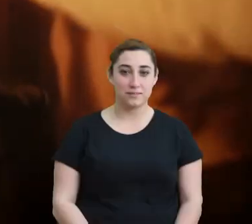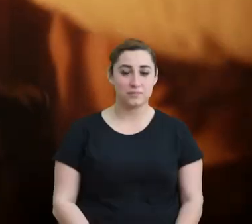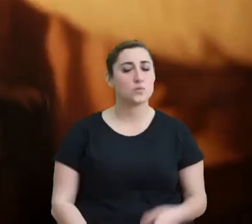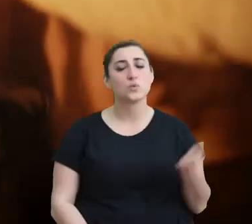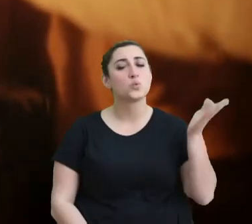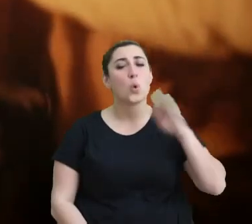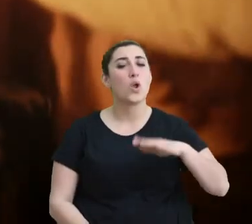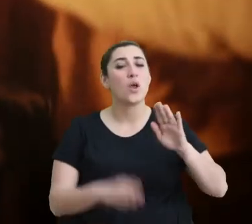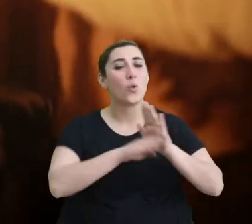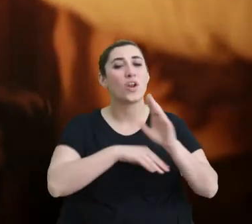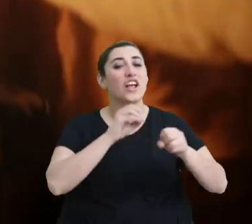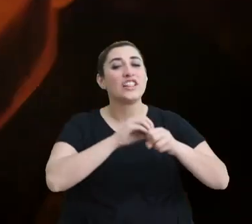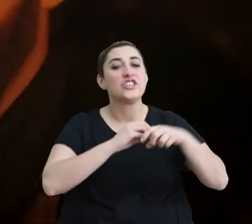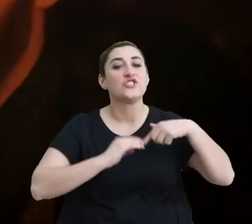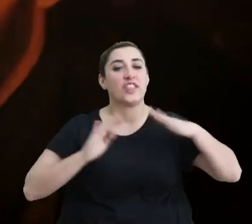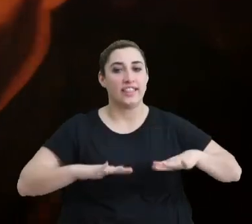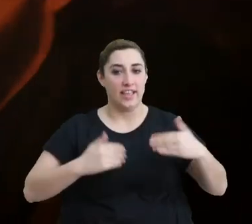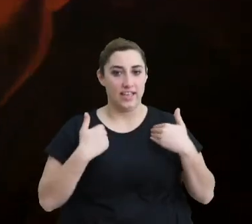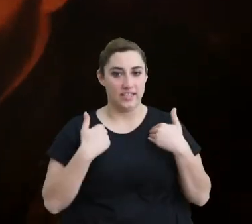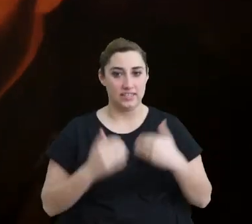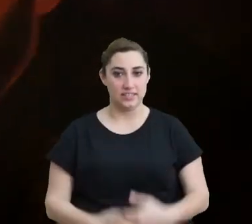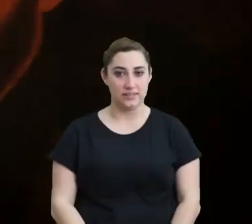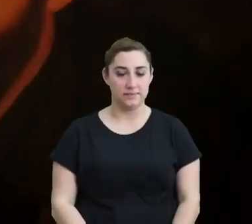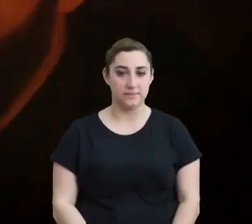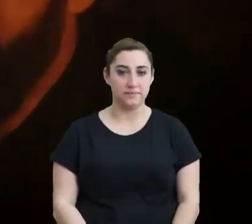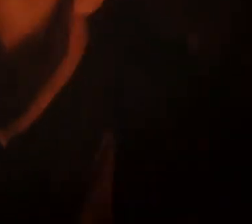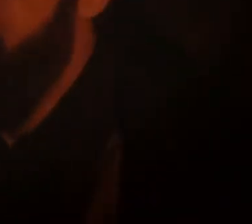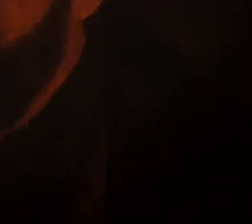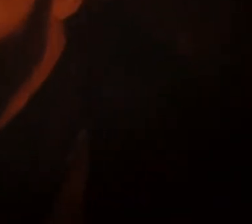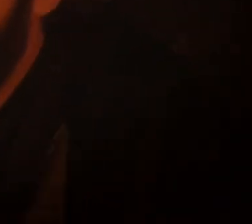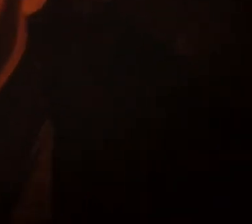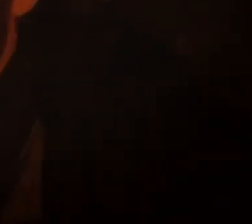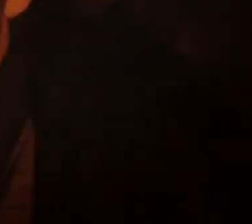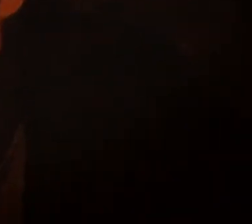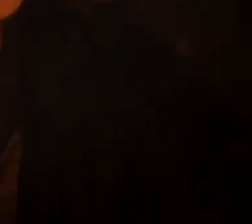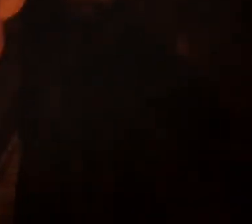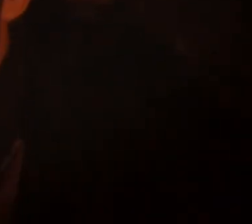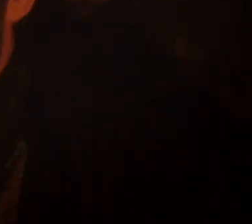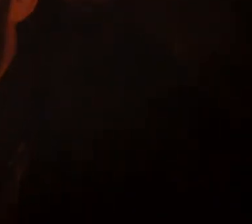Sonra şeriat tatbik edilsin. Subaşı başını eğip bakışlarını düşürdü.